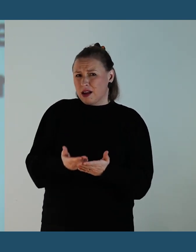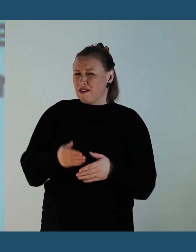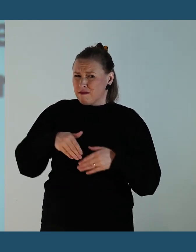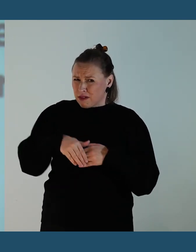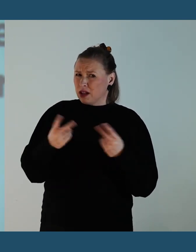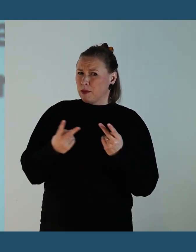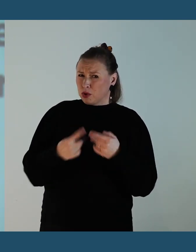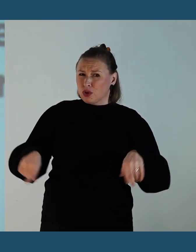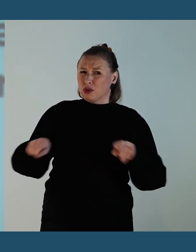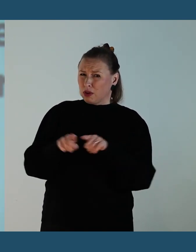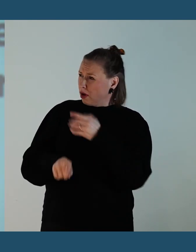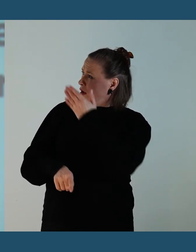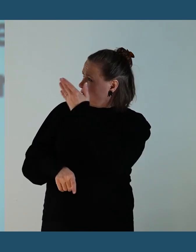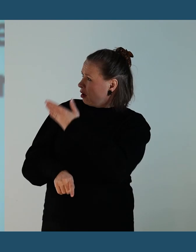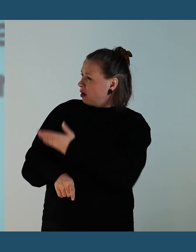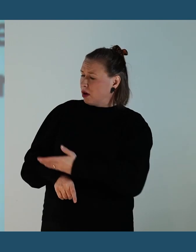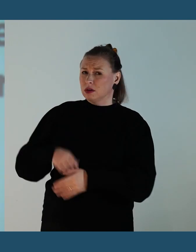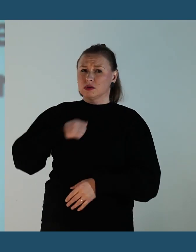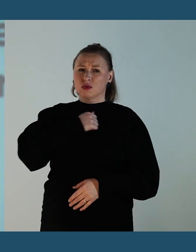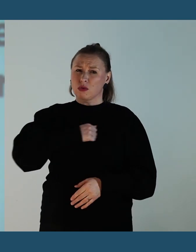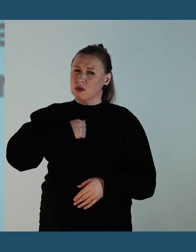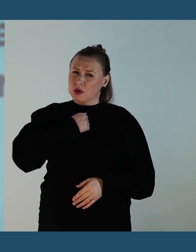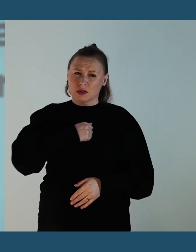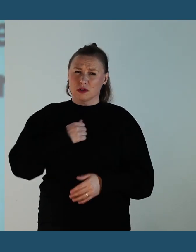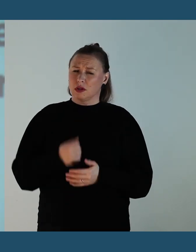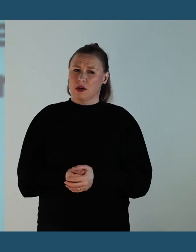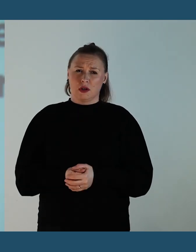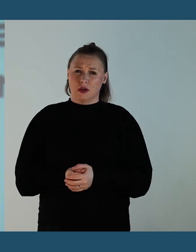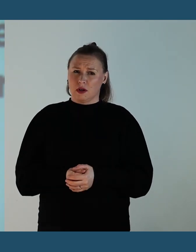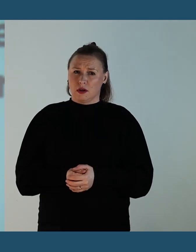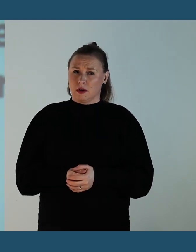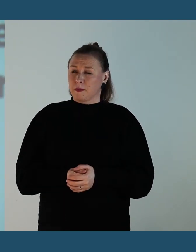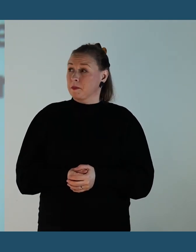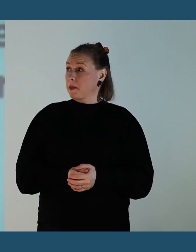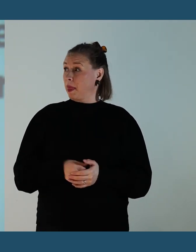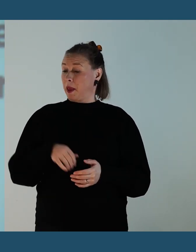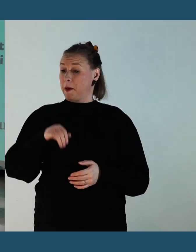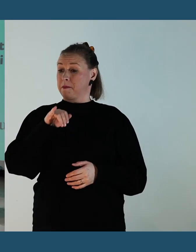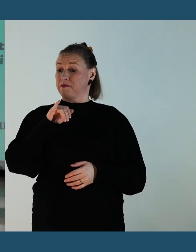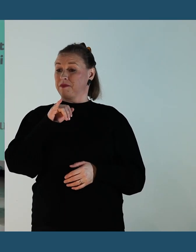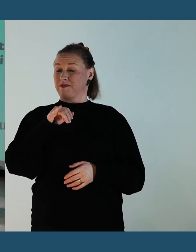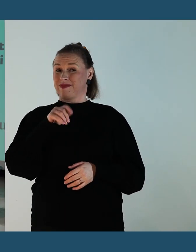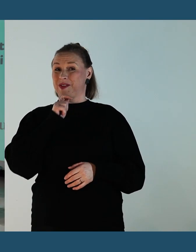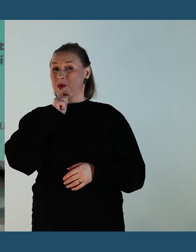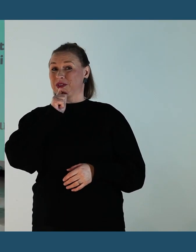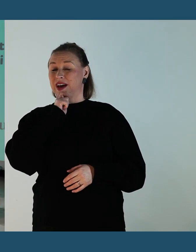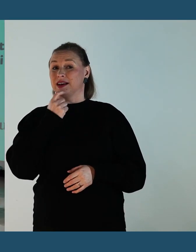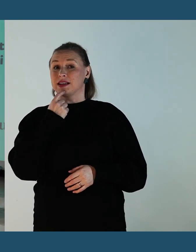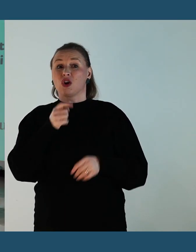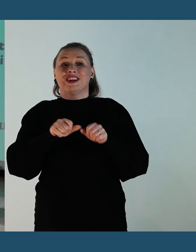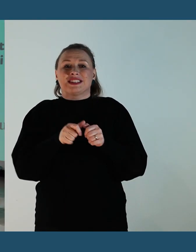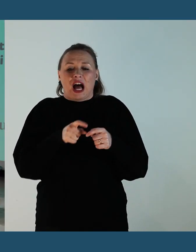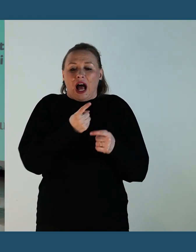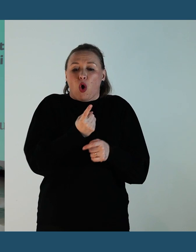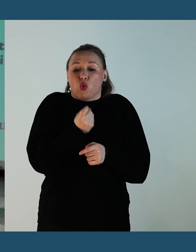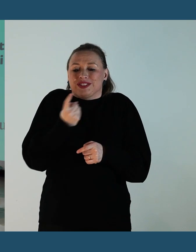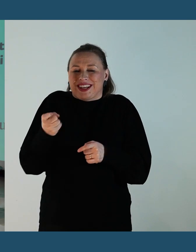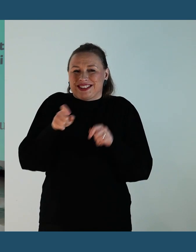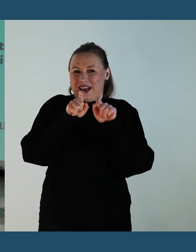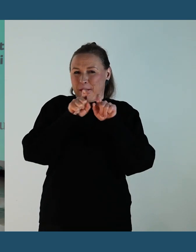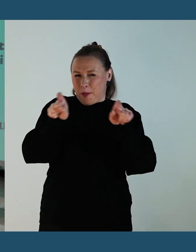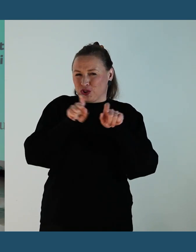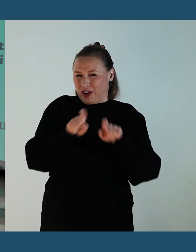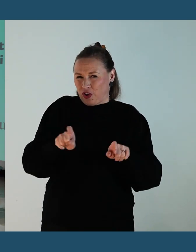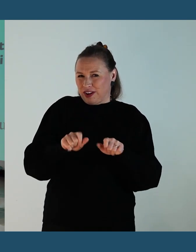surullista. Kiitos. Ja tähän väliin vaan sanon, että sieltä voi myös poimia yksittäisiä otsikkoja, jos tuntuu siltä, että haluaa juuri tiettyyn